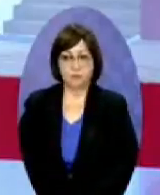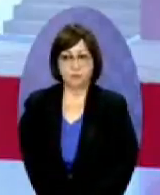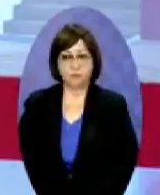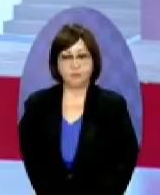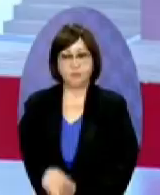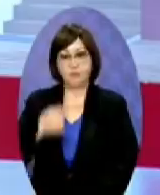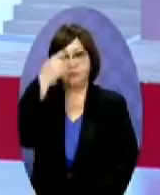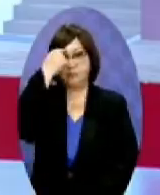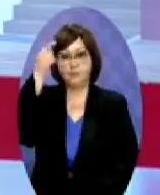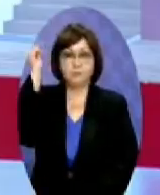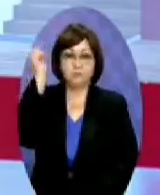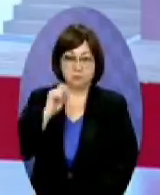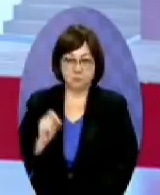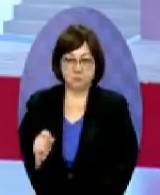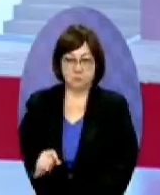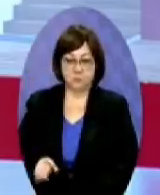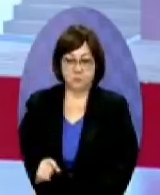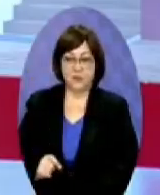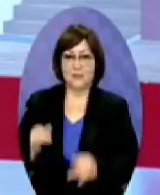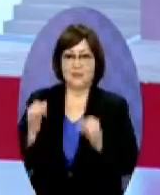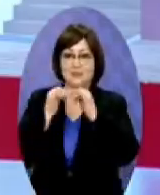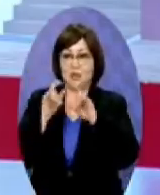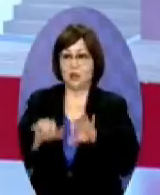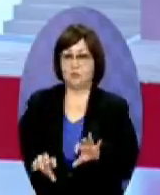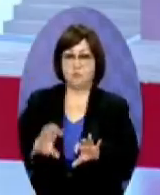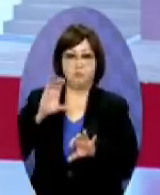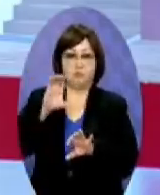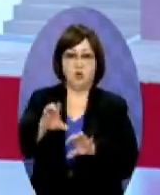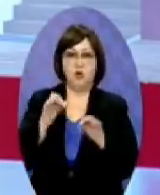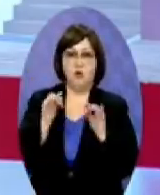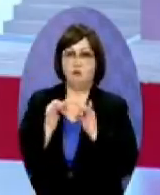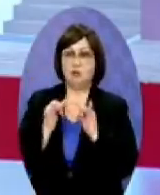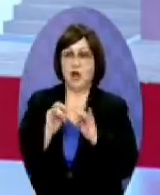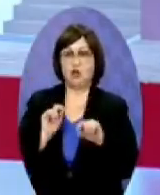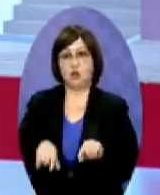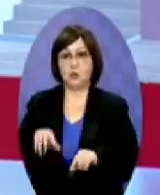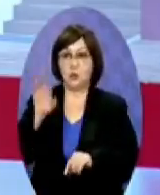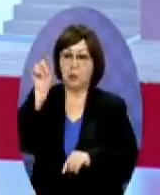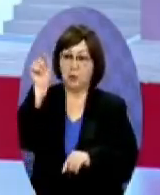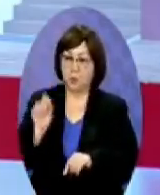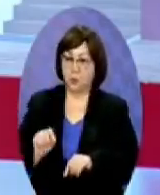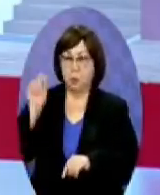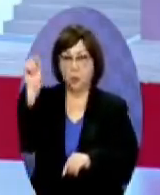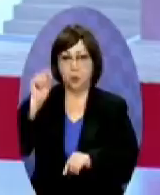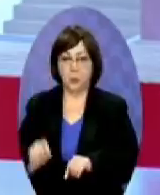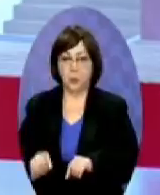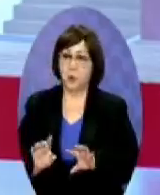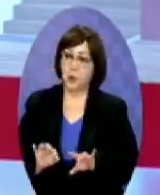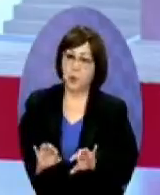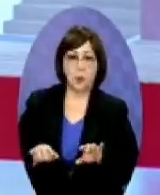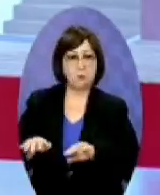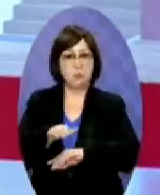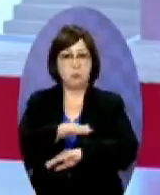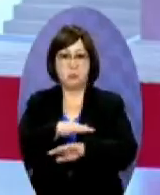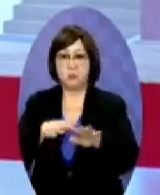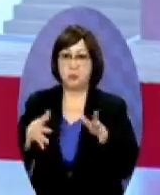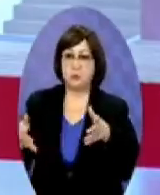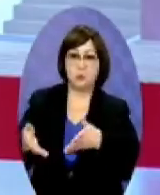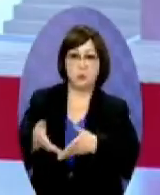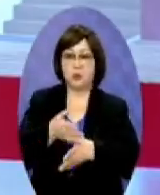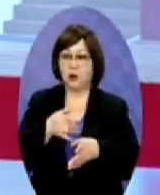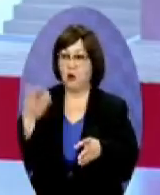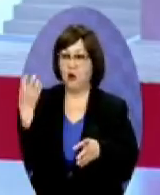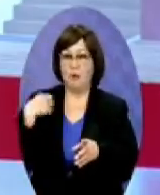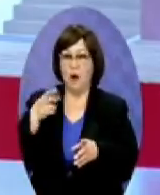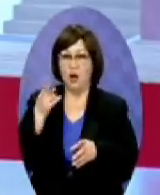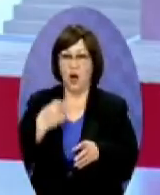Монгол бичгийг цахим хэлбэрт оруулж онлайн эрдэнсэд харилцах боломжтой боллоо. Өмнө нь коучлал зөрүүтэй байсан учраас нэг програмаас нөгөөд